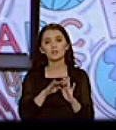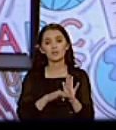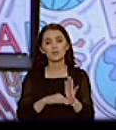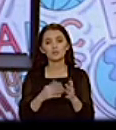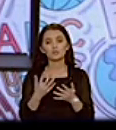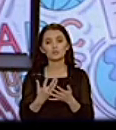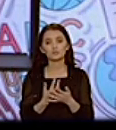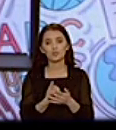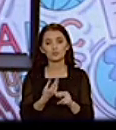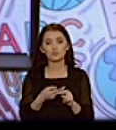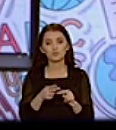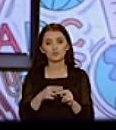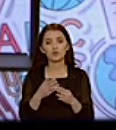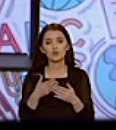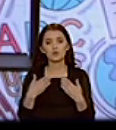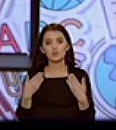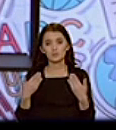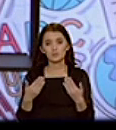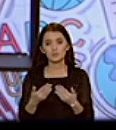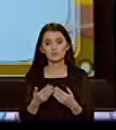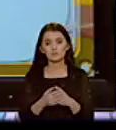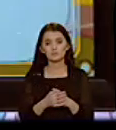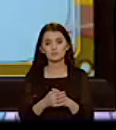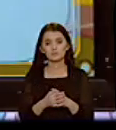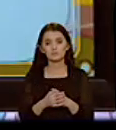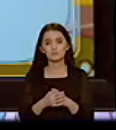Kamayuvchini topish uchun biz